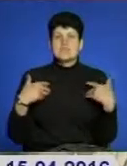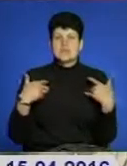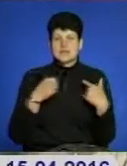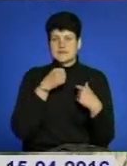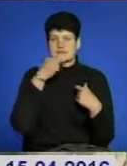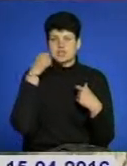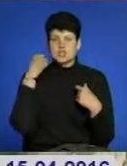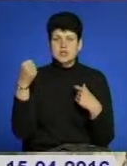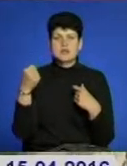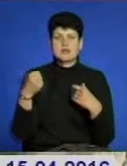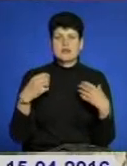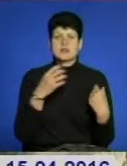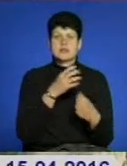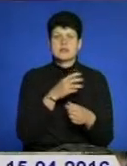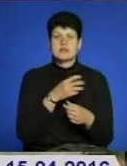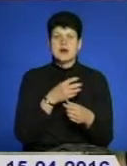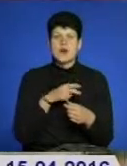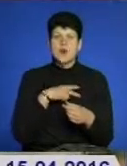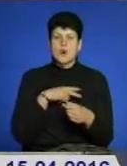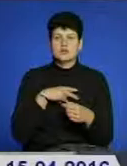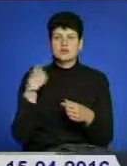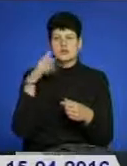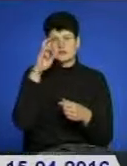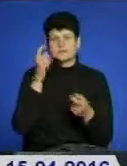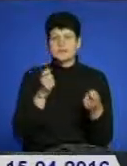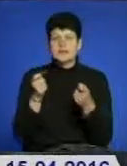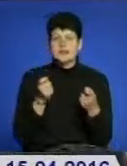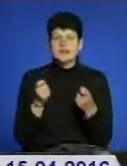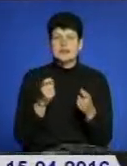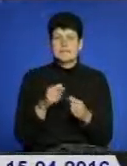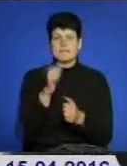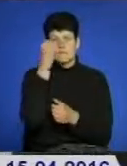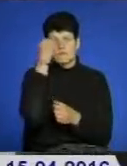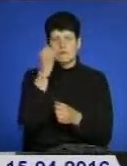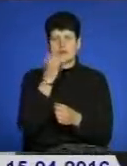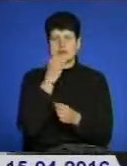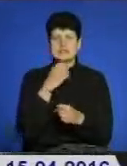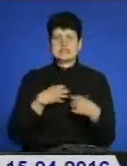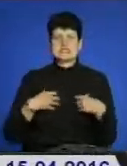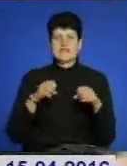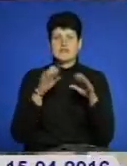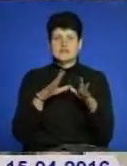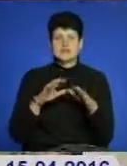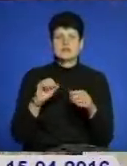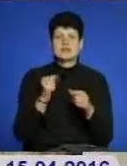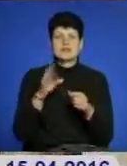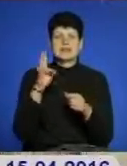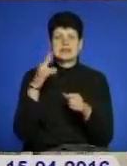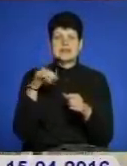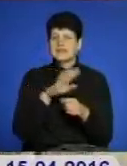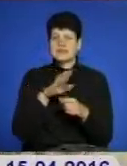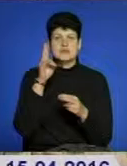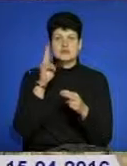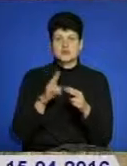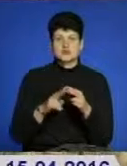старшин, нагороди від голови адміністрації та подяки з дивізіону за віддані служби. Надійка так і не діждалася завершення